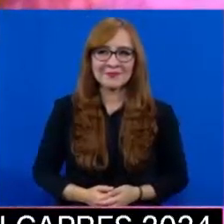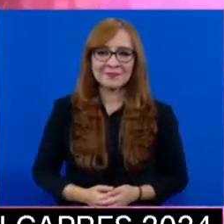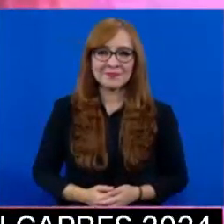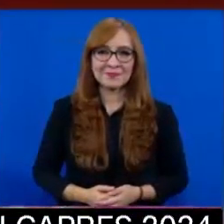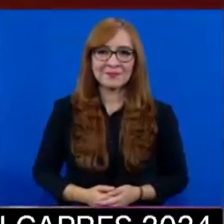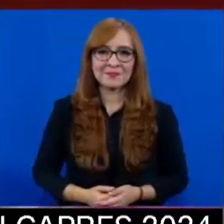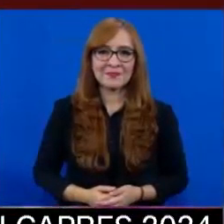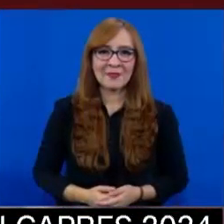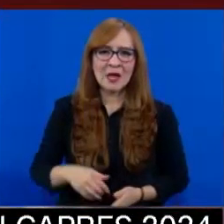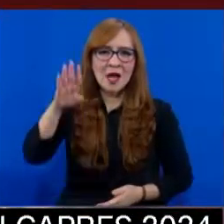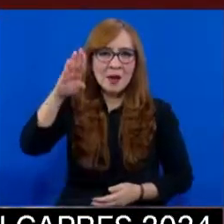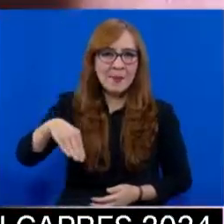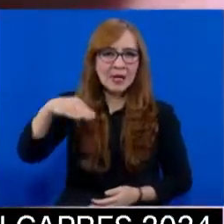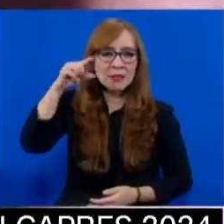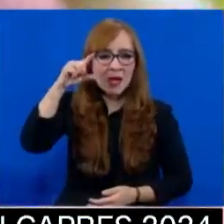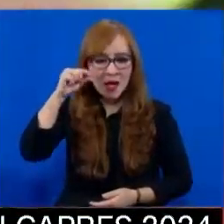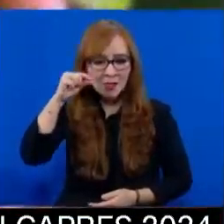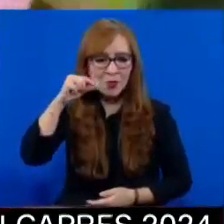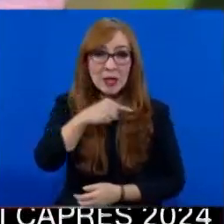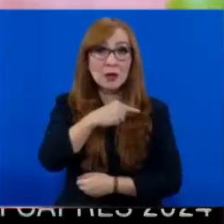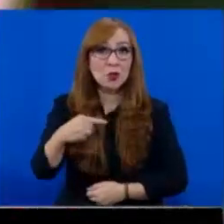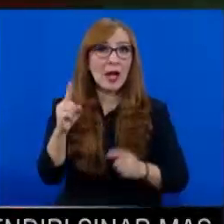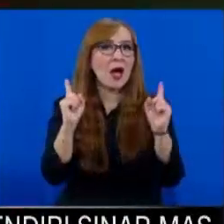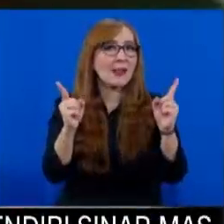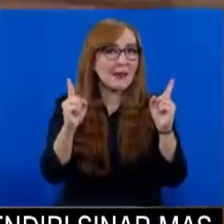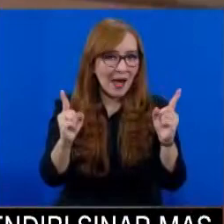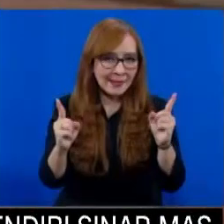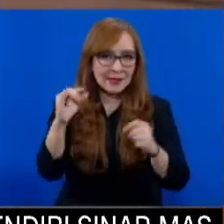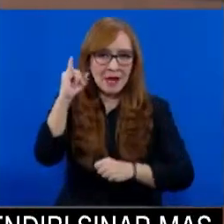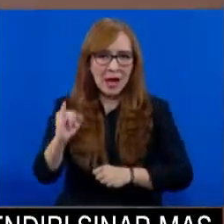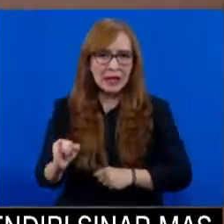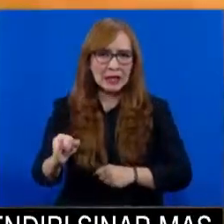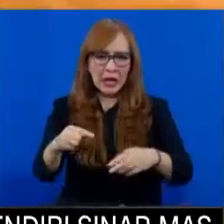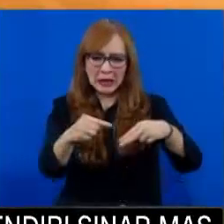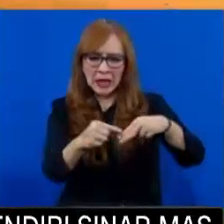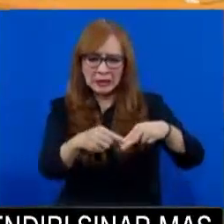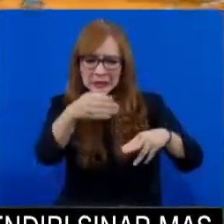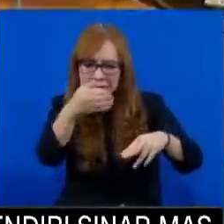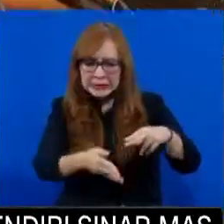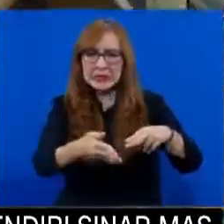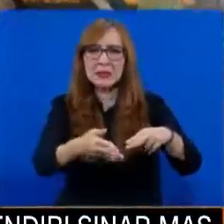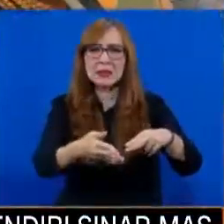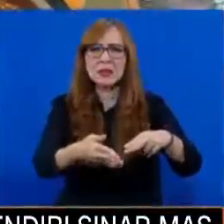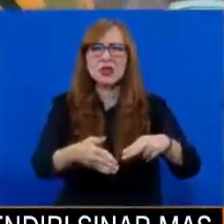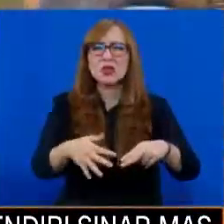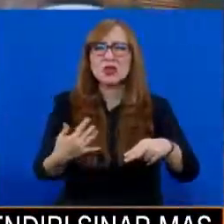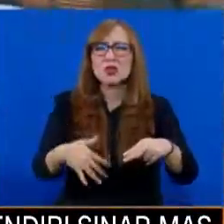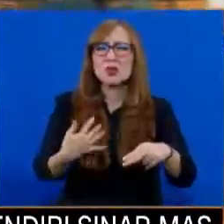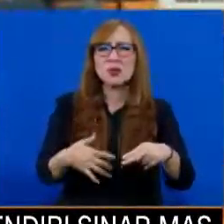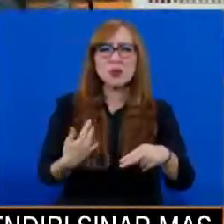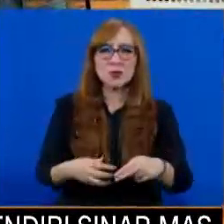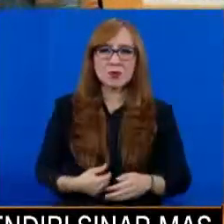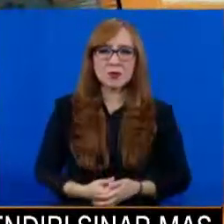Efek masih mengantuk dan tidak berhati-hati, tangan saya jadi terluka teriris pisau. Ih, sakit. Aduh.